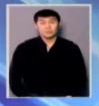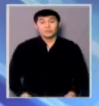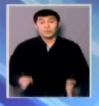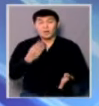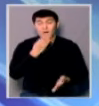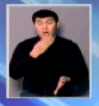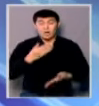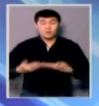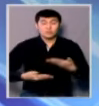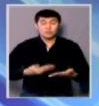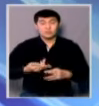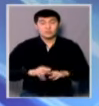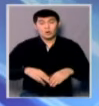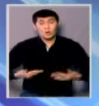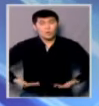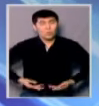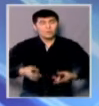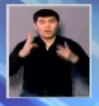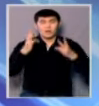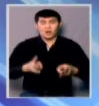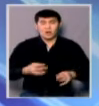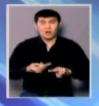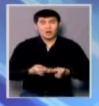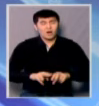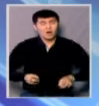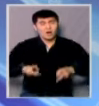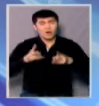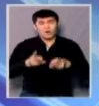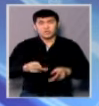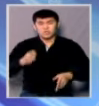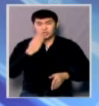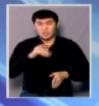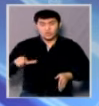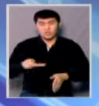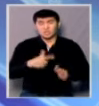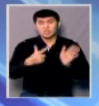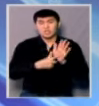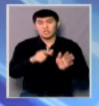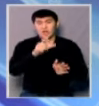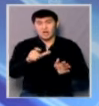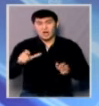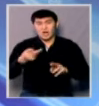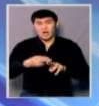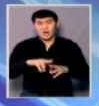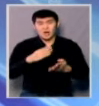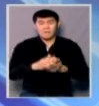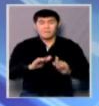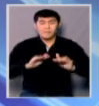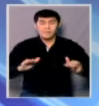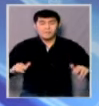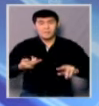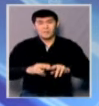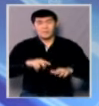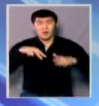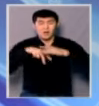Жұқамыздың үстімен жүрген адамның өмірі қыл үстінде. Қытымыр қыс басталғалы жайық жеті адамды жұтты. Әсіресе қызық қуған балалар